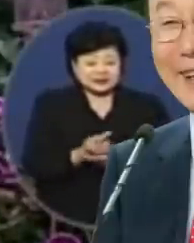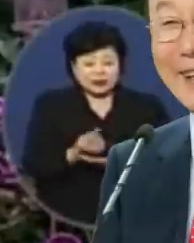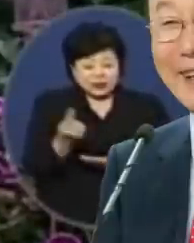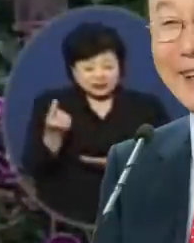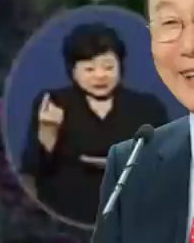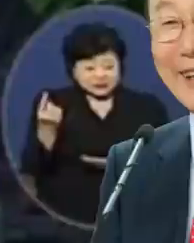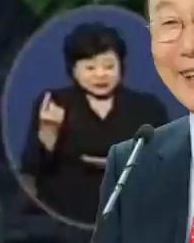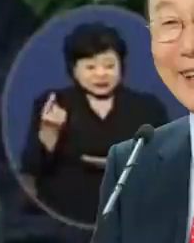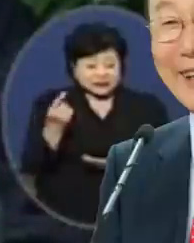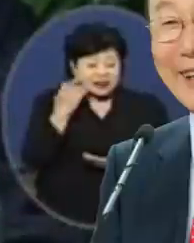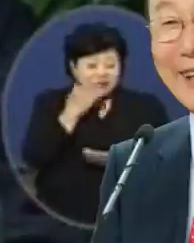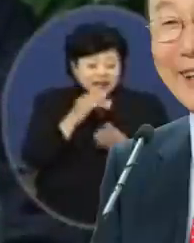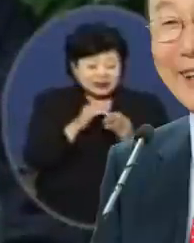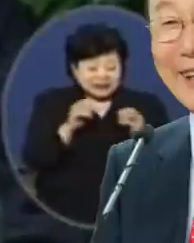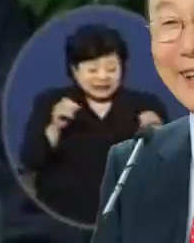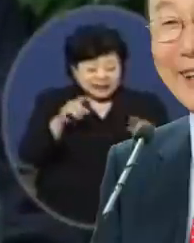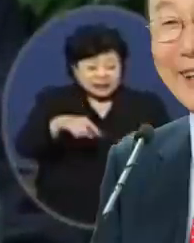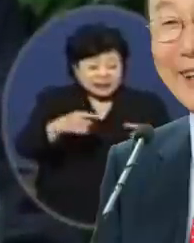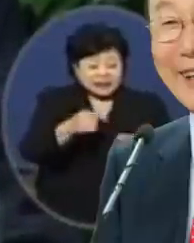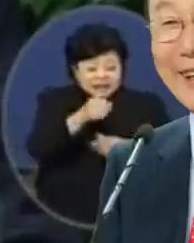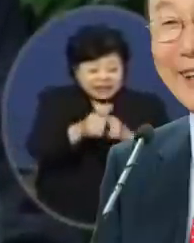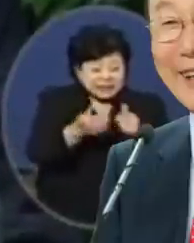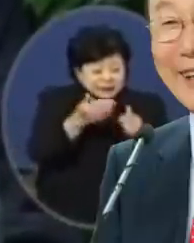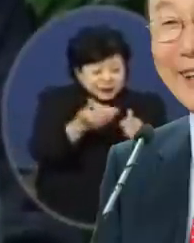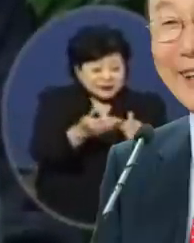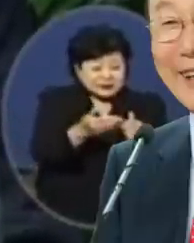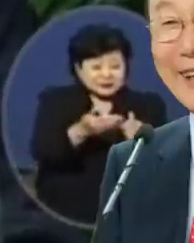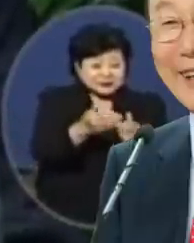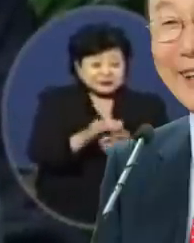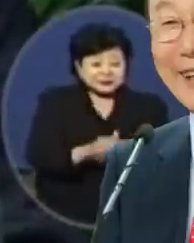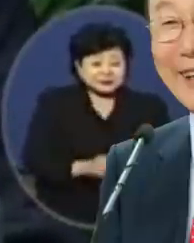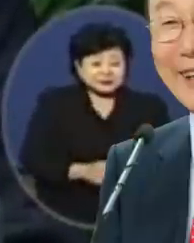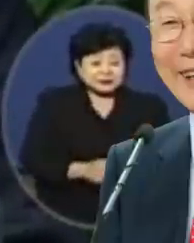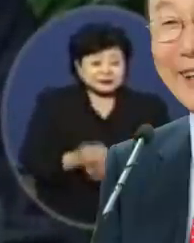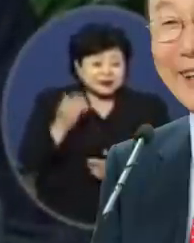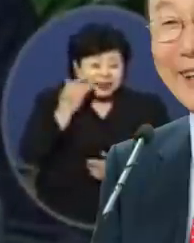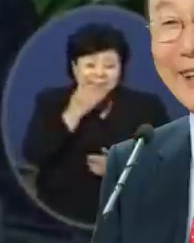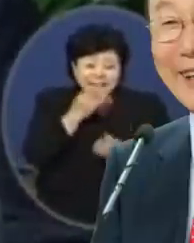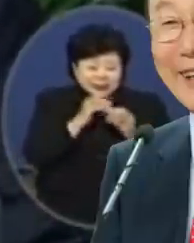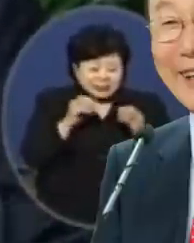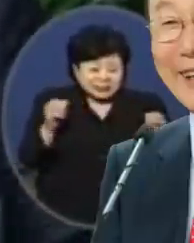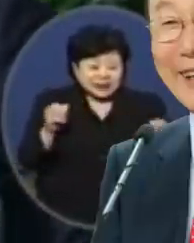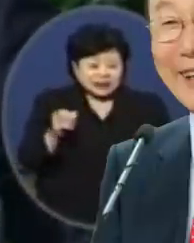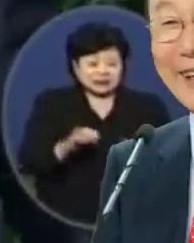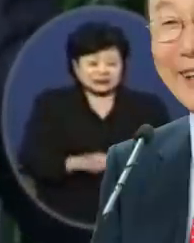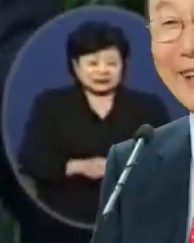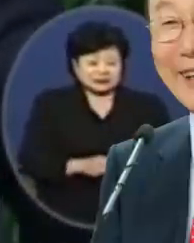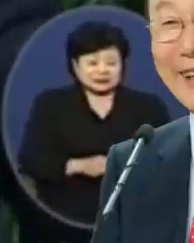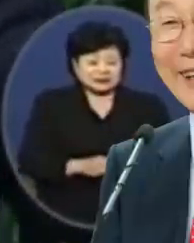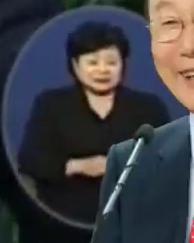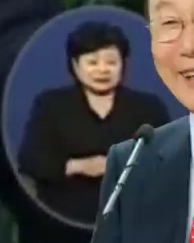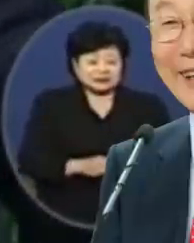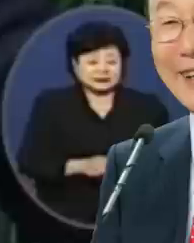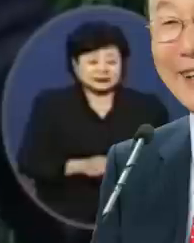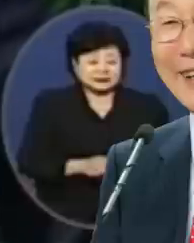나와가지고서 젖과 꿀이 흐른 땅에 들어갈 때 왜 하나님이 아 젖과 꿀이 흐른 땅에 그냥 쫙